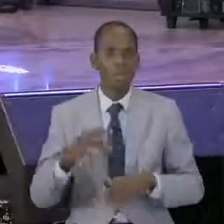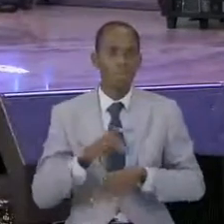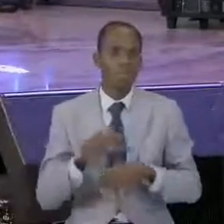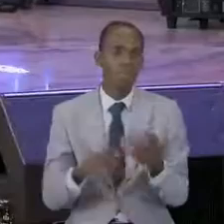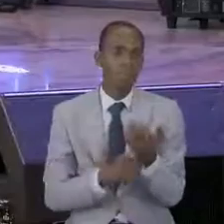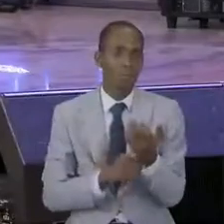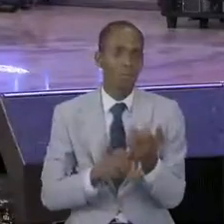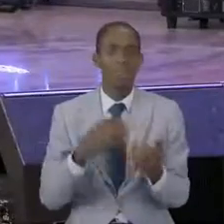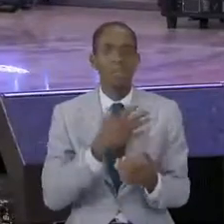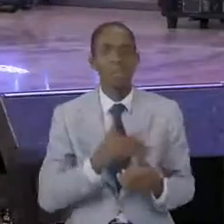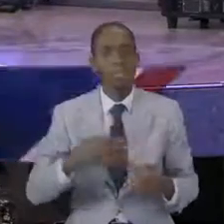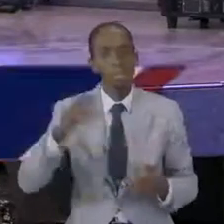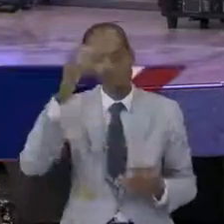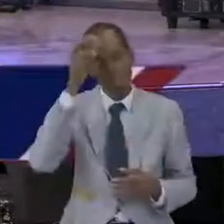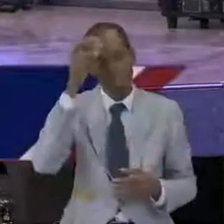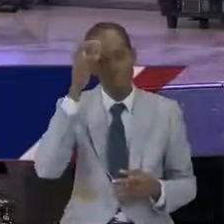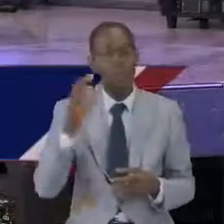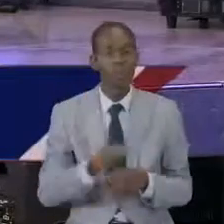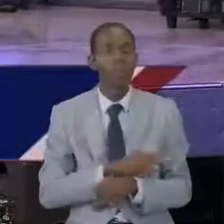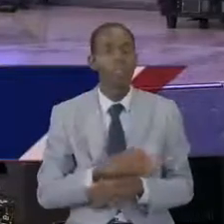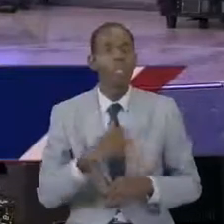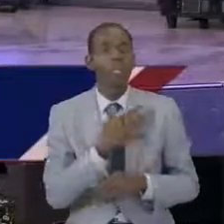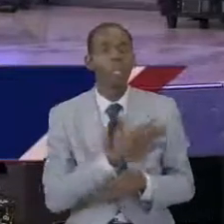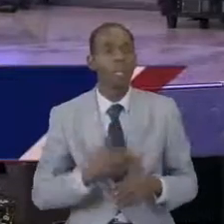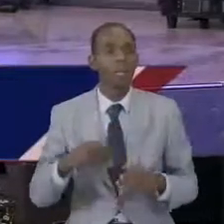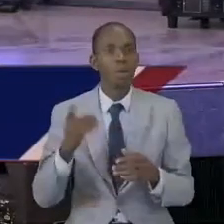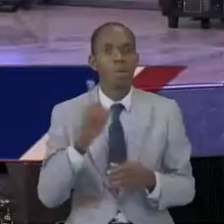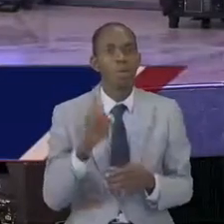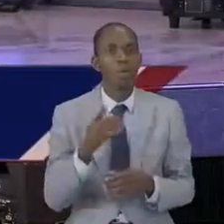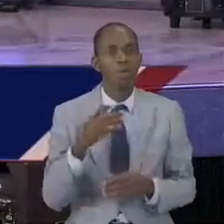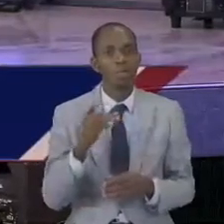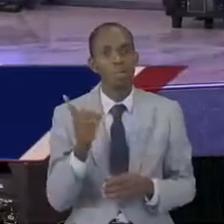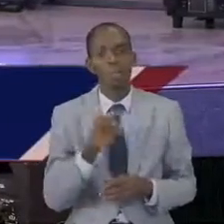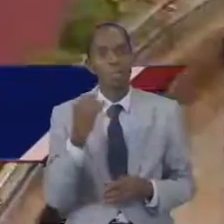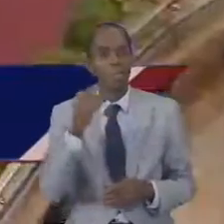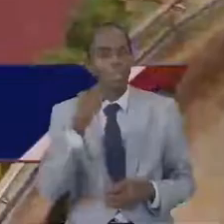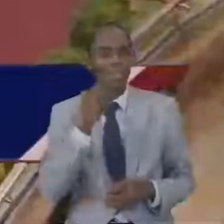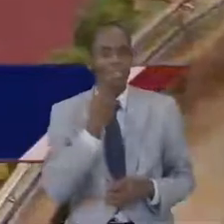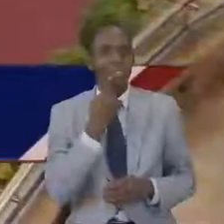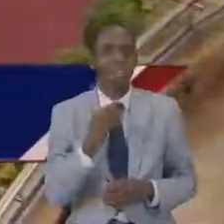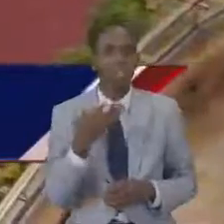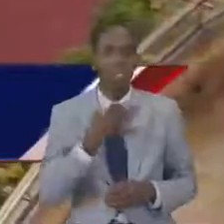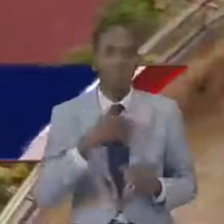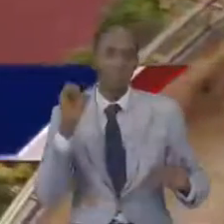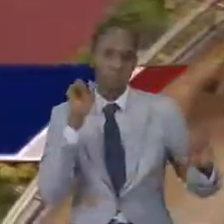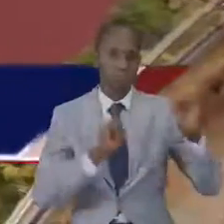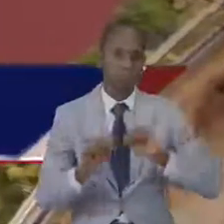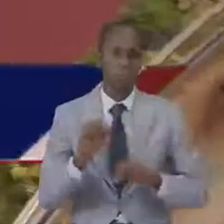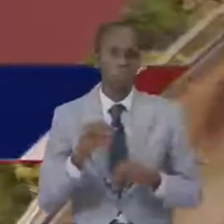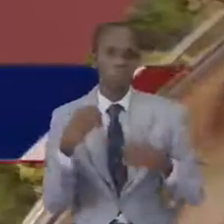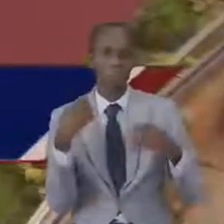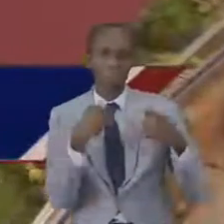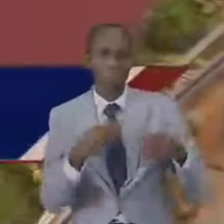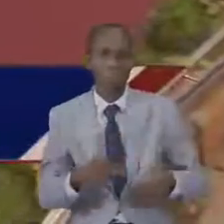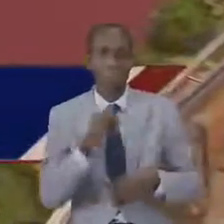verset 16 car là où il y a la mer et un esprit